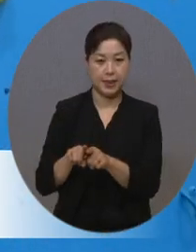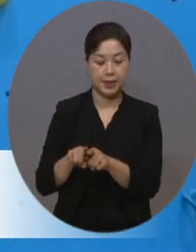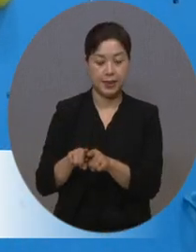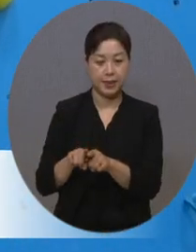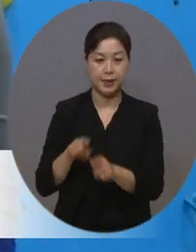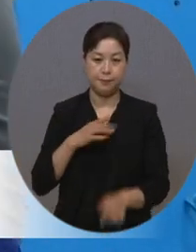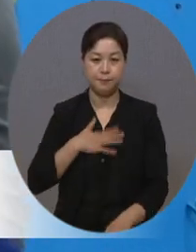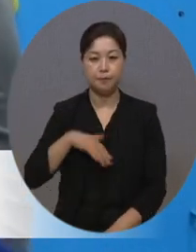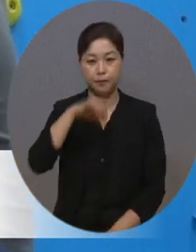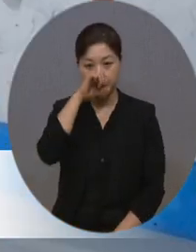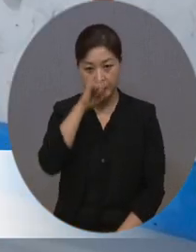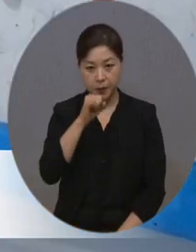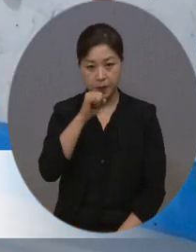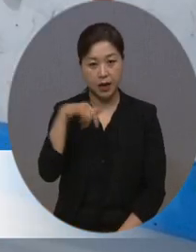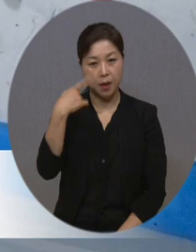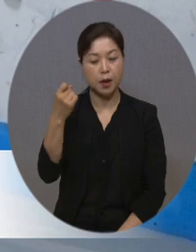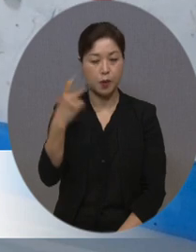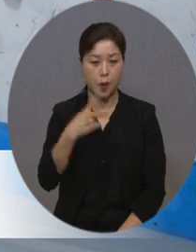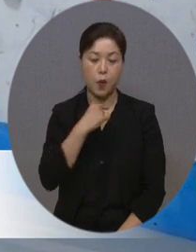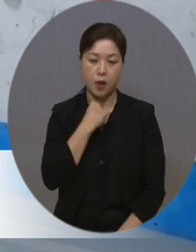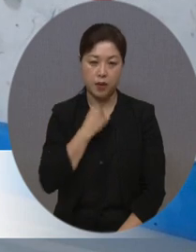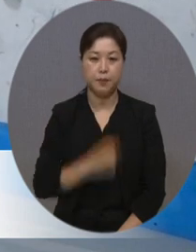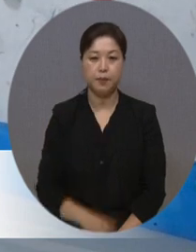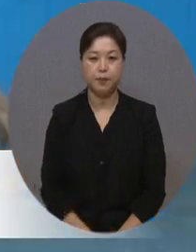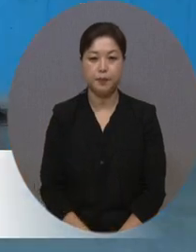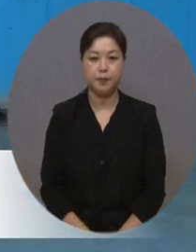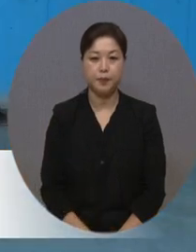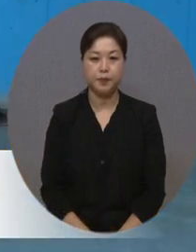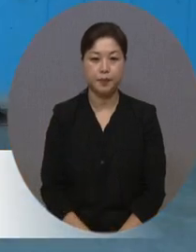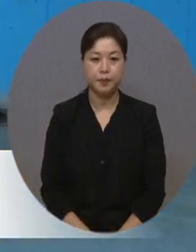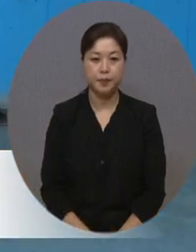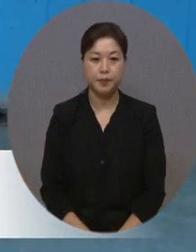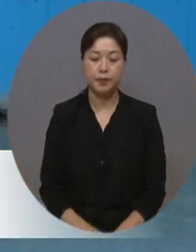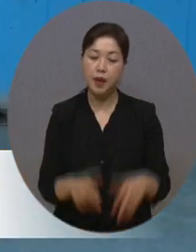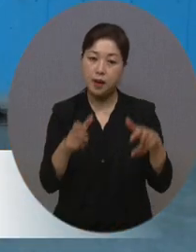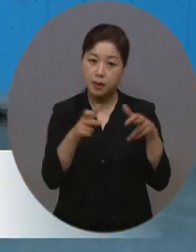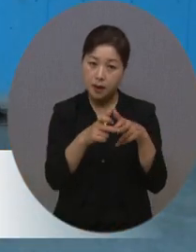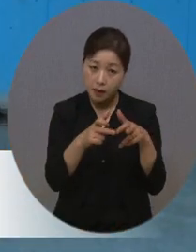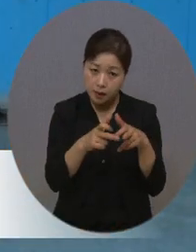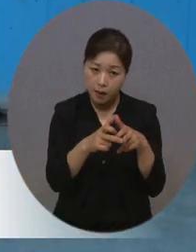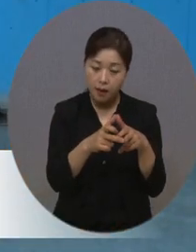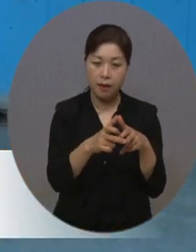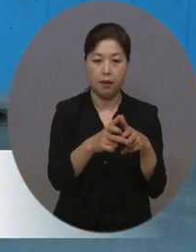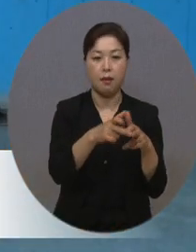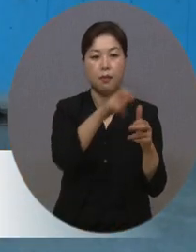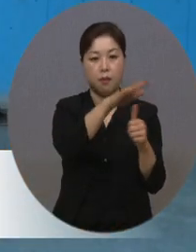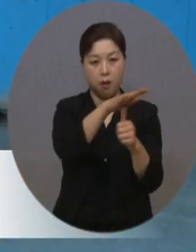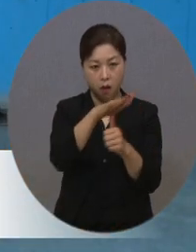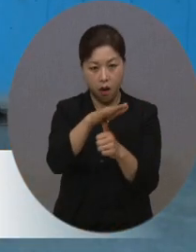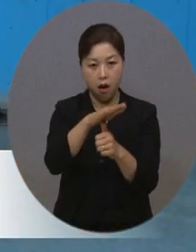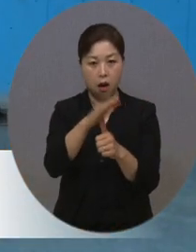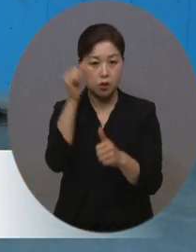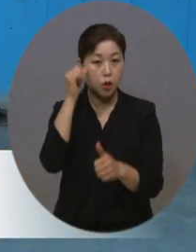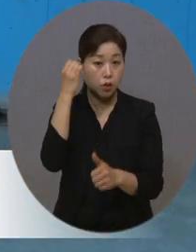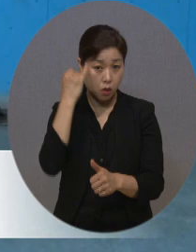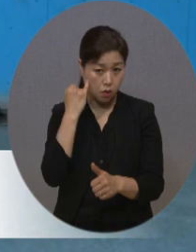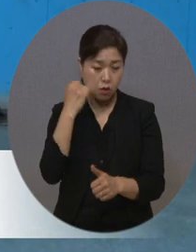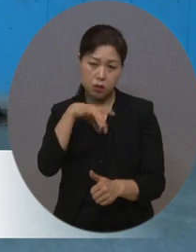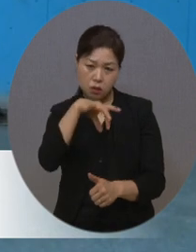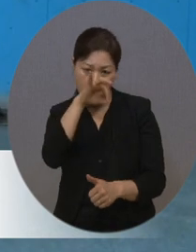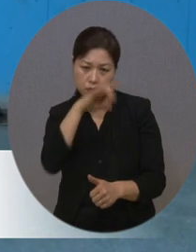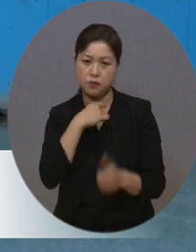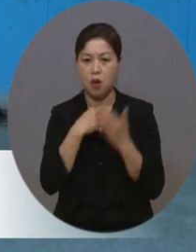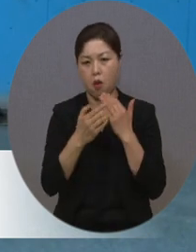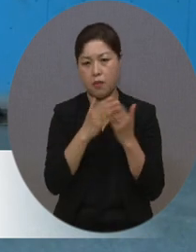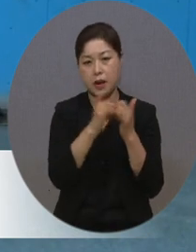너이길 민족도 또 다음에 또 했는데 좋겠어요 향해 아들이나 형 사연들 참 접해 보는 사람들이 많거든요 군데